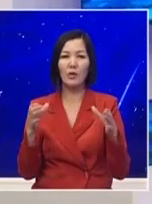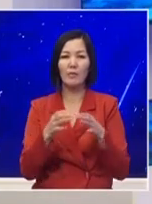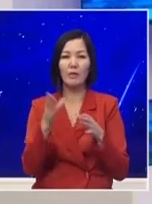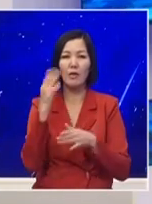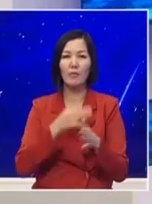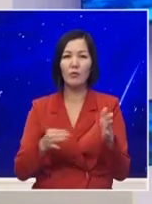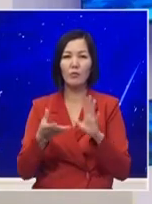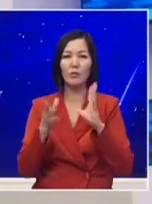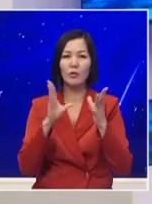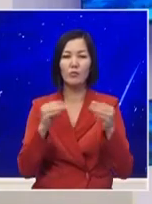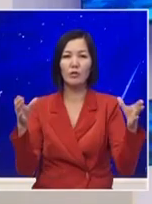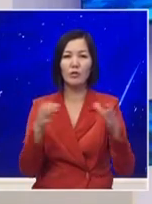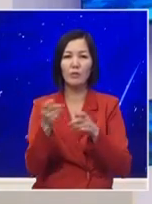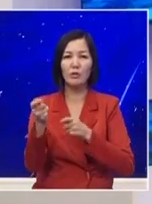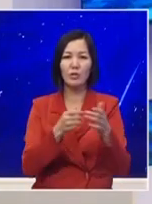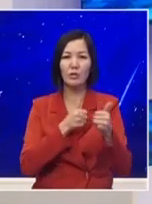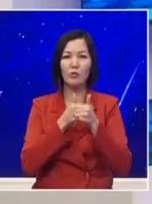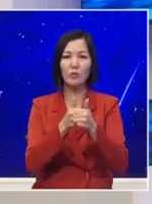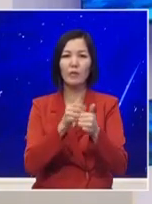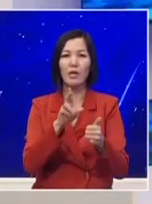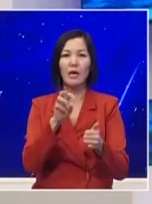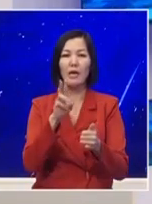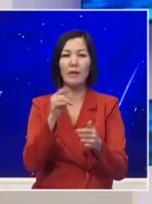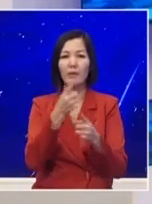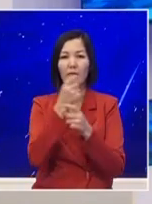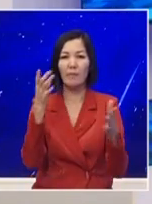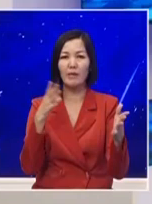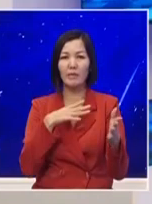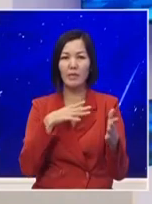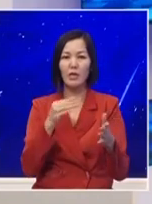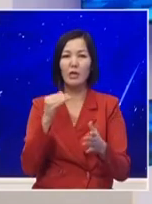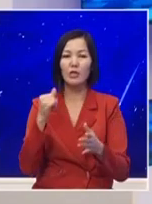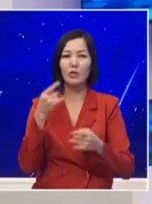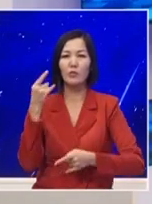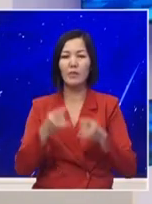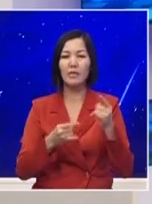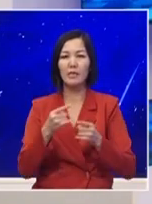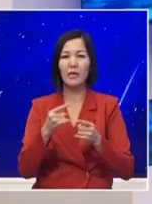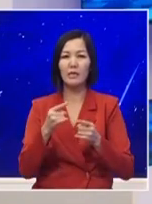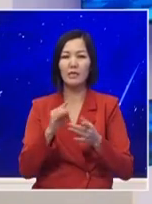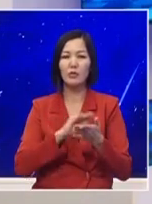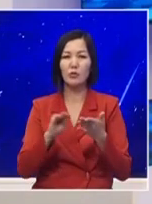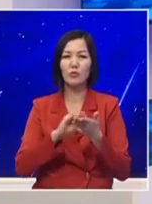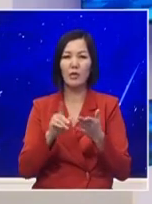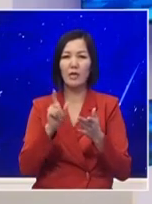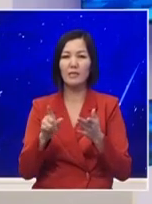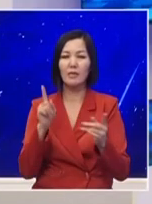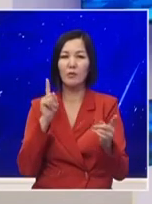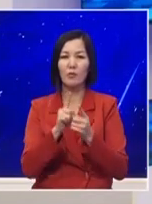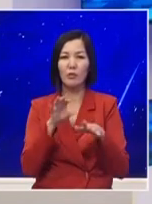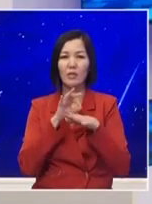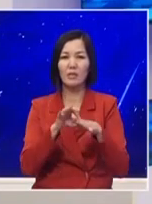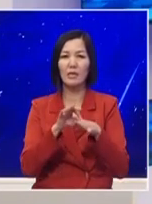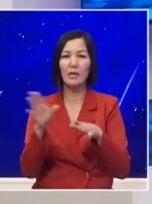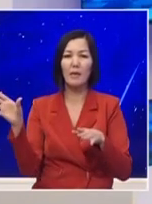Алматы облысы бойынша департаменті жетекшісінің орынбасары Думан Қалибеков мәлімдеді. Жетісу медиа ақпараттық алаңында брифинг өткізген